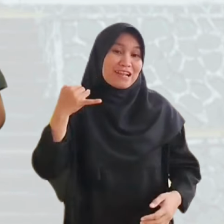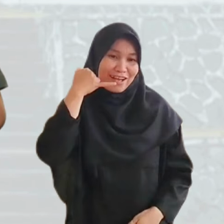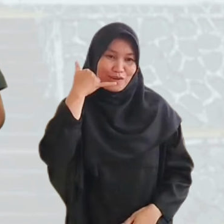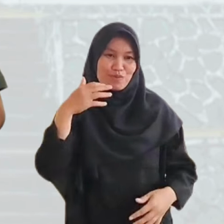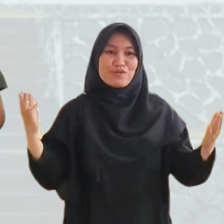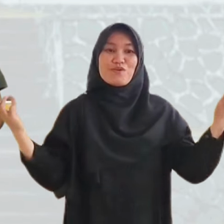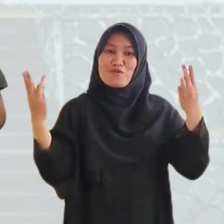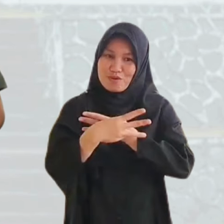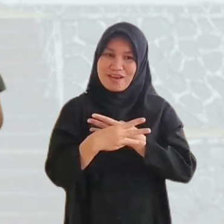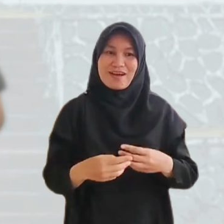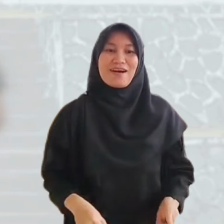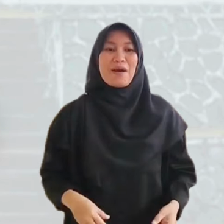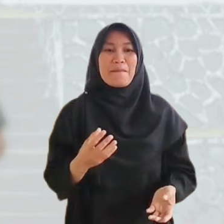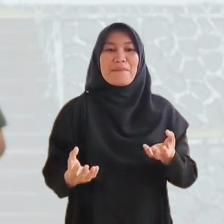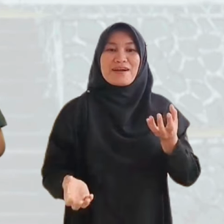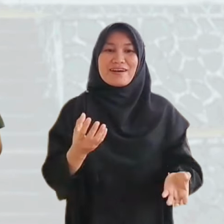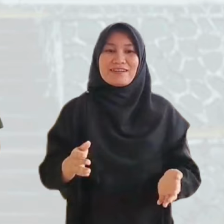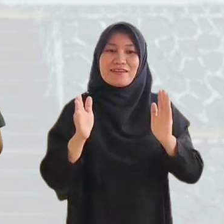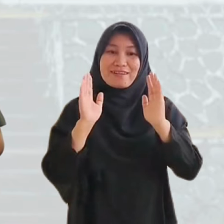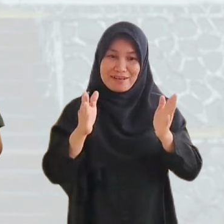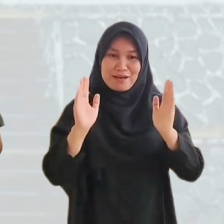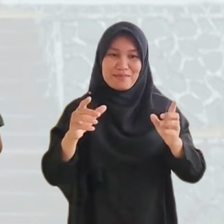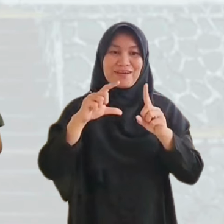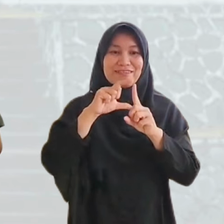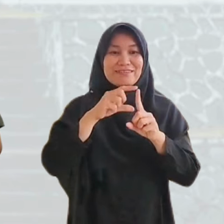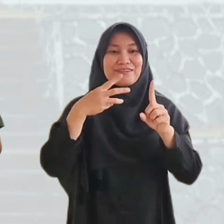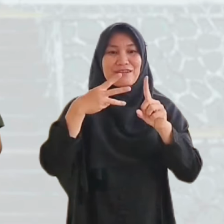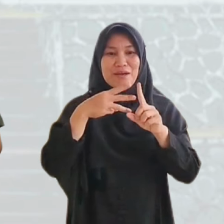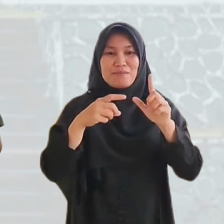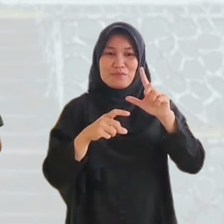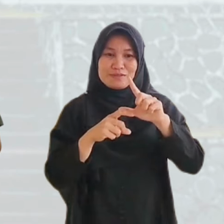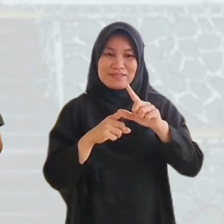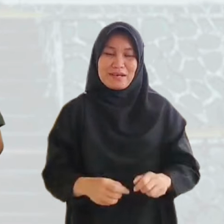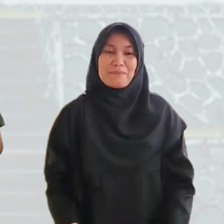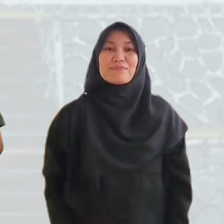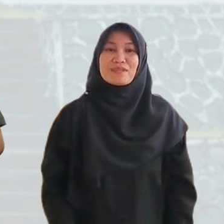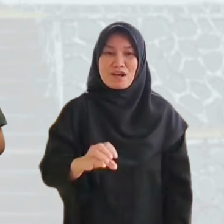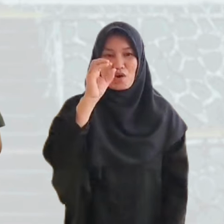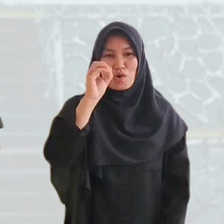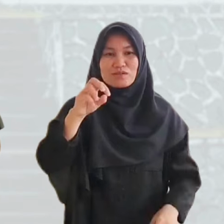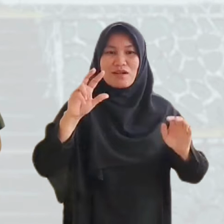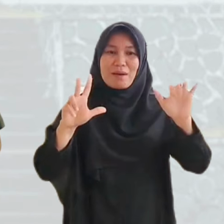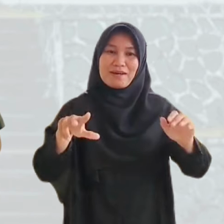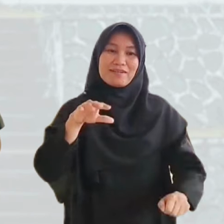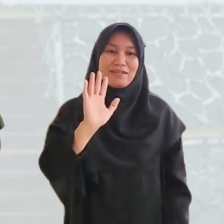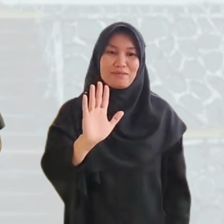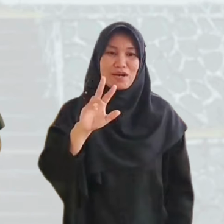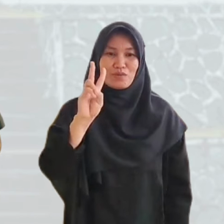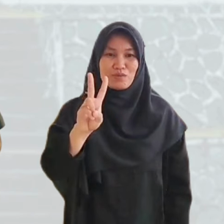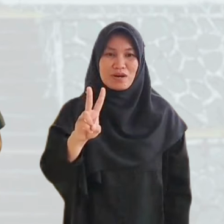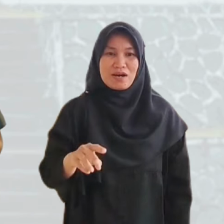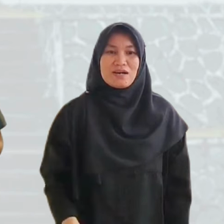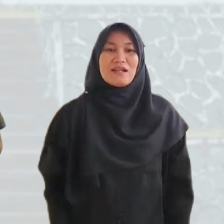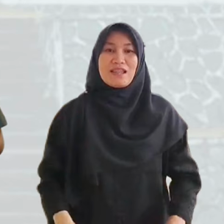mendapatkan informasi lebih lanjut. Silakan hubungi nomor WhatsApp Pengadilan Agama Dabo Singkep,